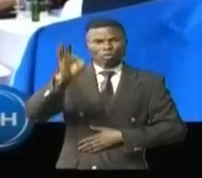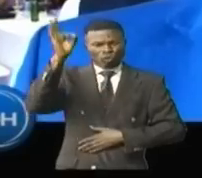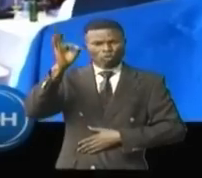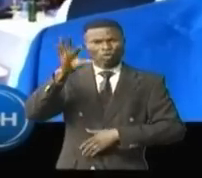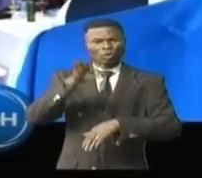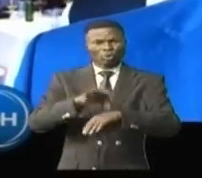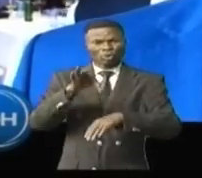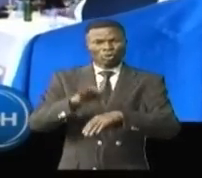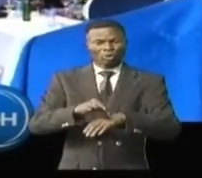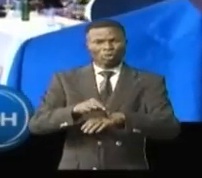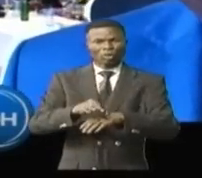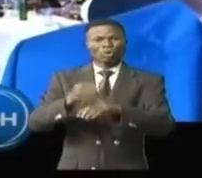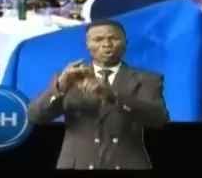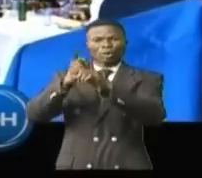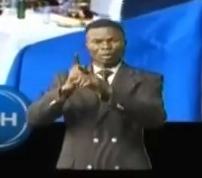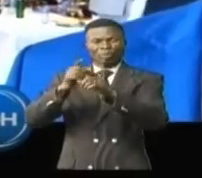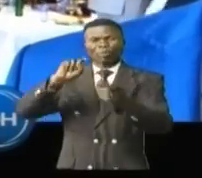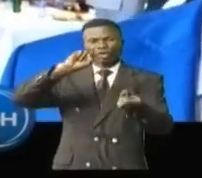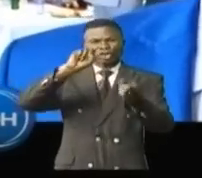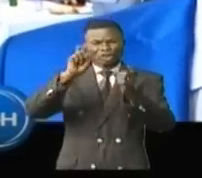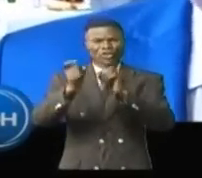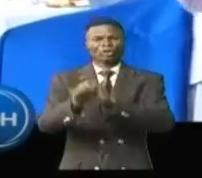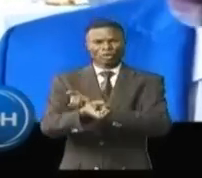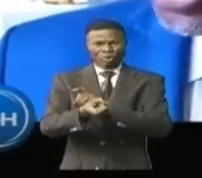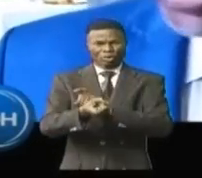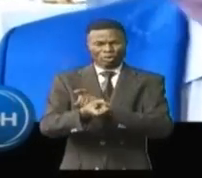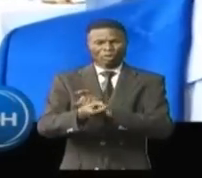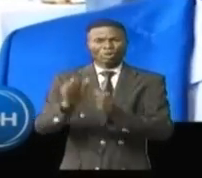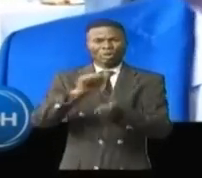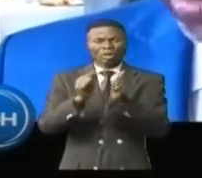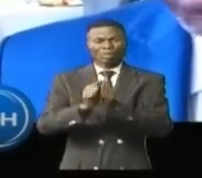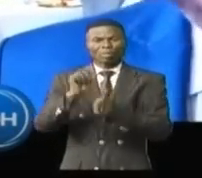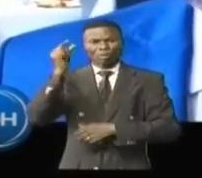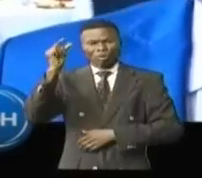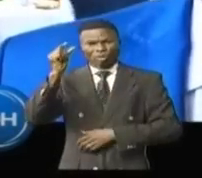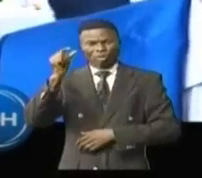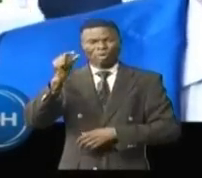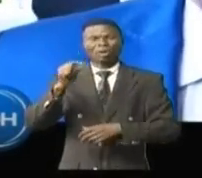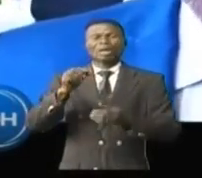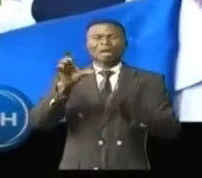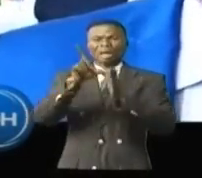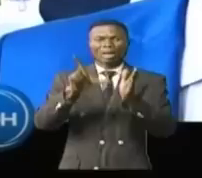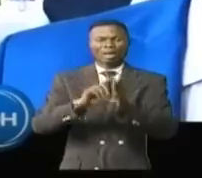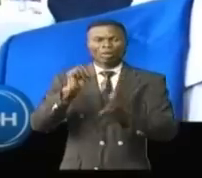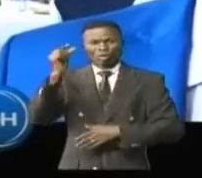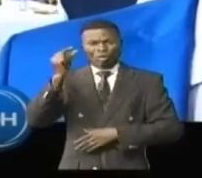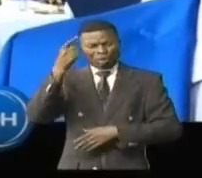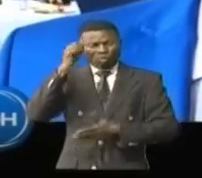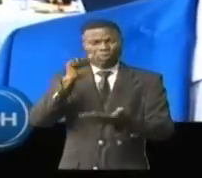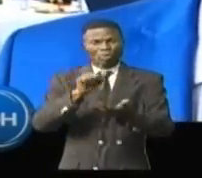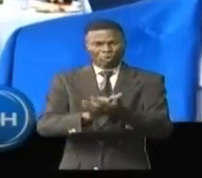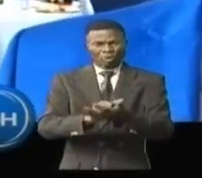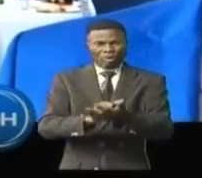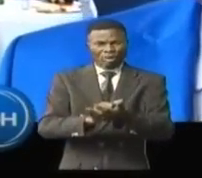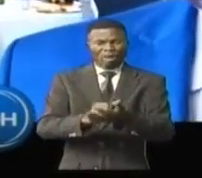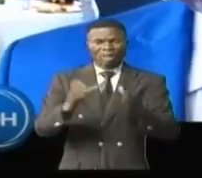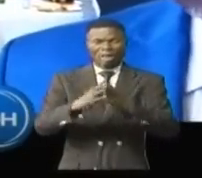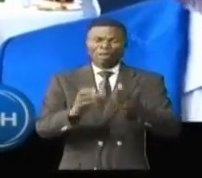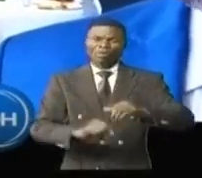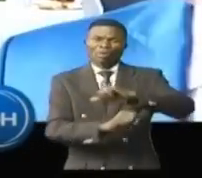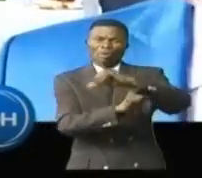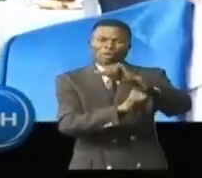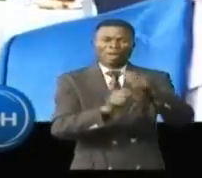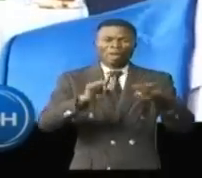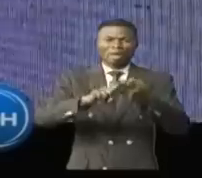qui était offerte lors de la réforme du secteur minier à travers le code minier. Et à cette occasion, avec l'appui de nos